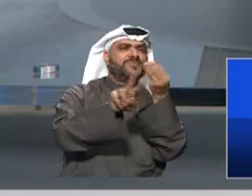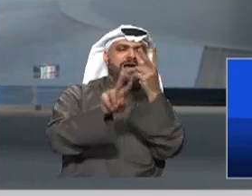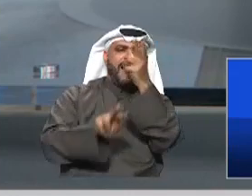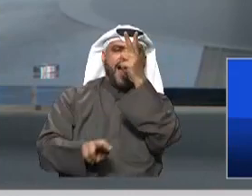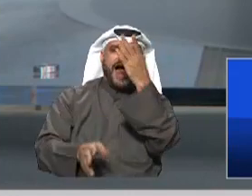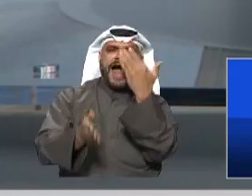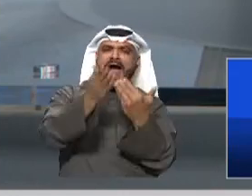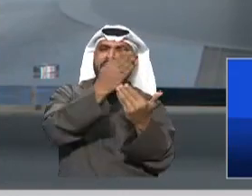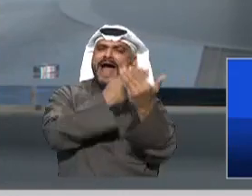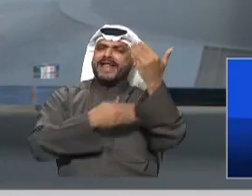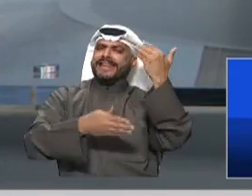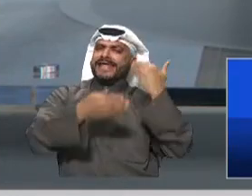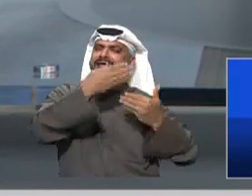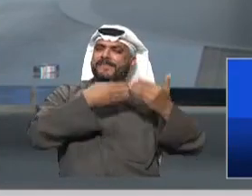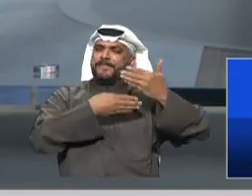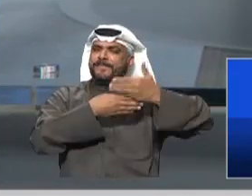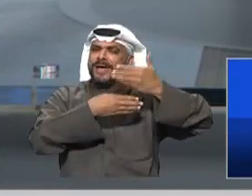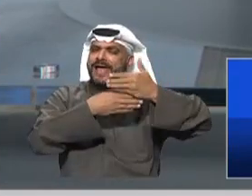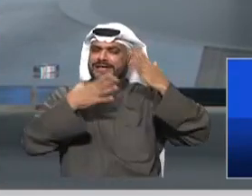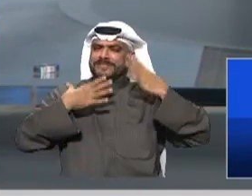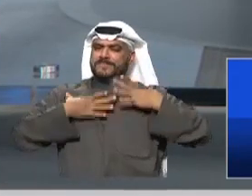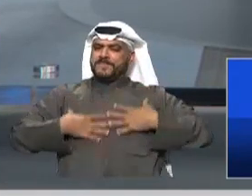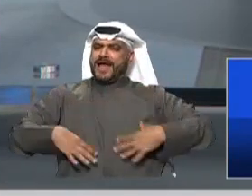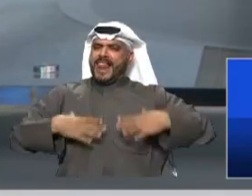والمعماريه الكويتيه العاريقه